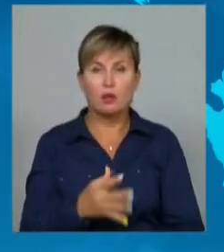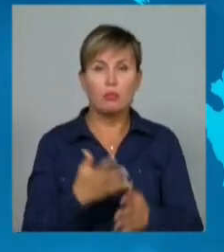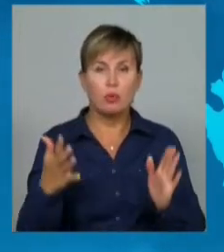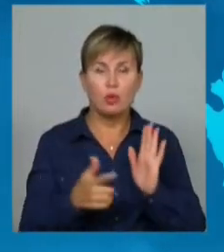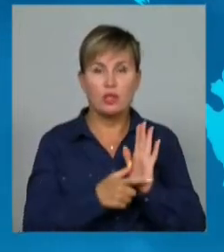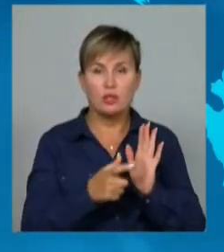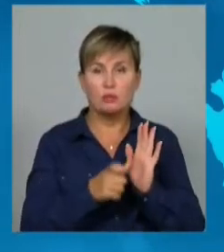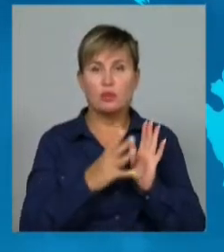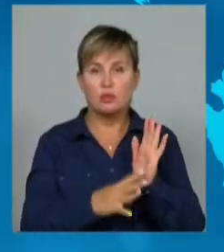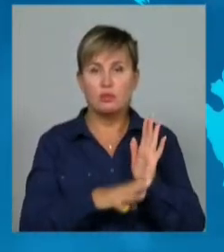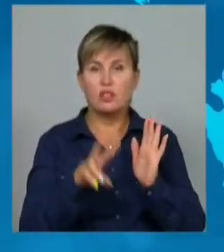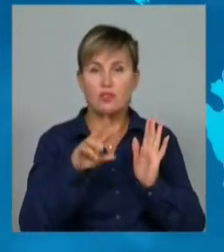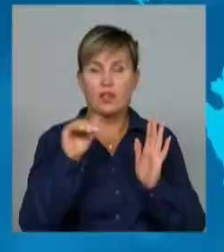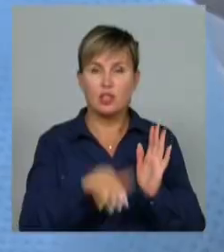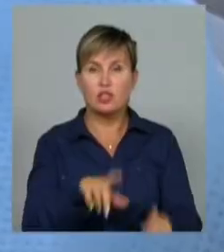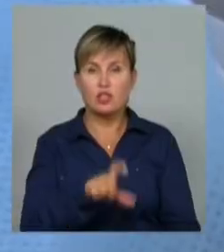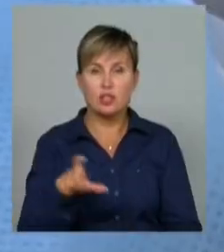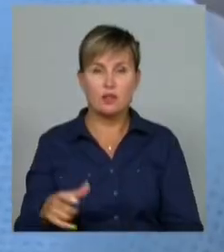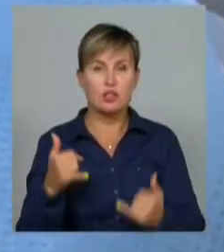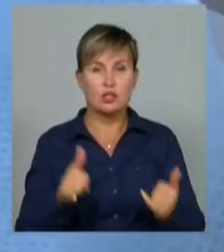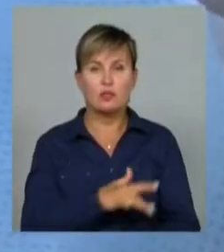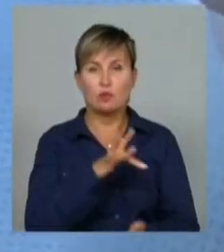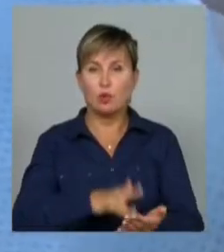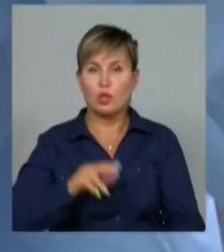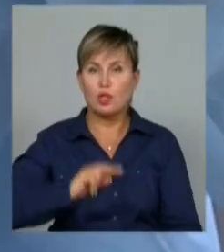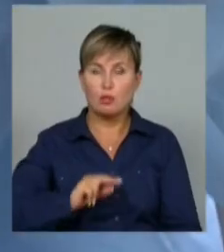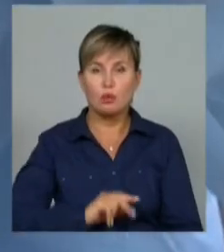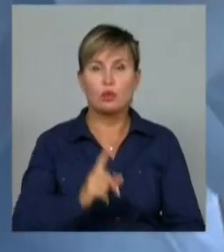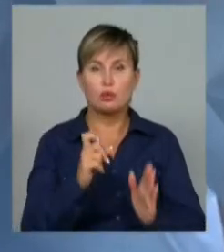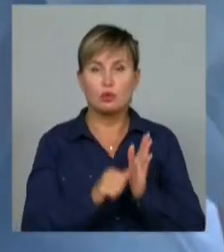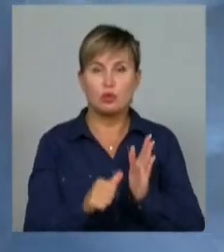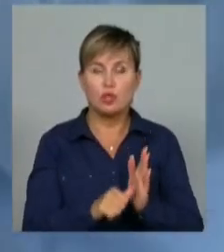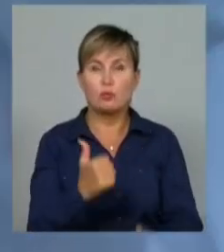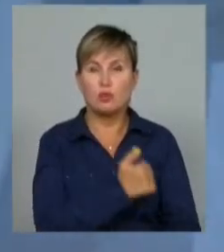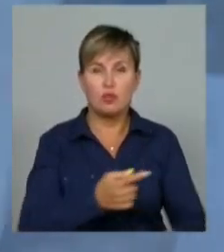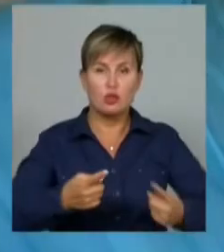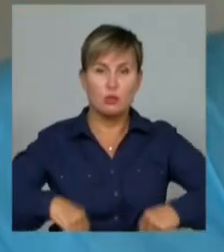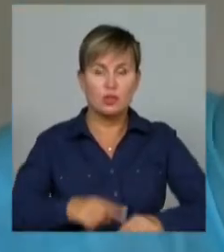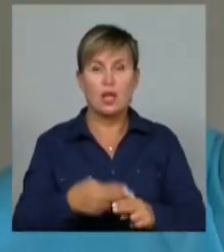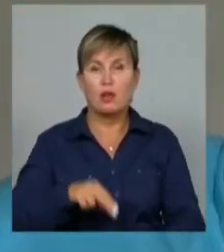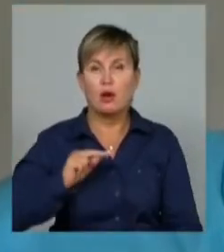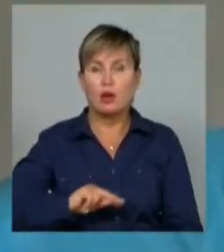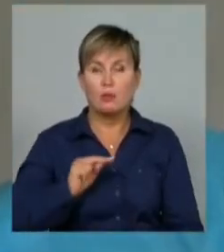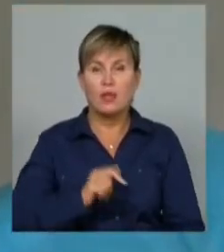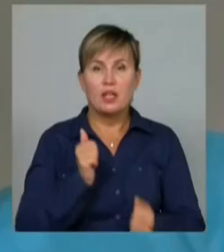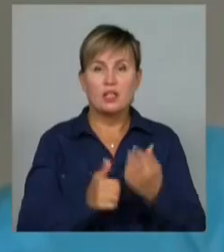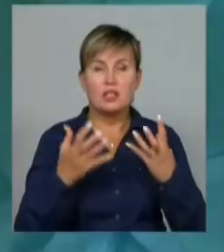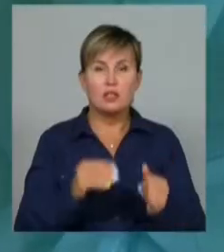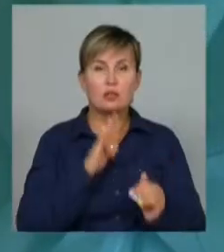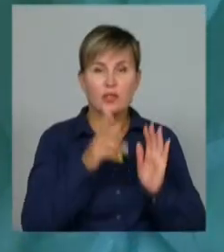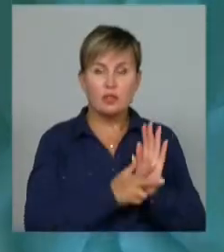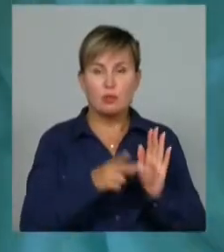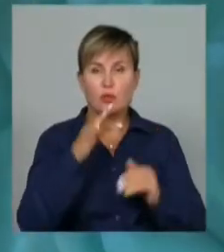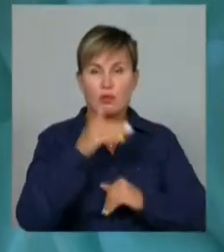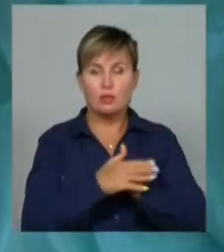семисот девяносто двух тысяч человек сейчас городе функционируют 160 прививочных пунктов которые работают ежедневно с 8 утра до